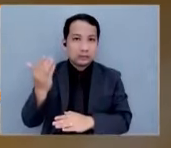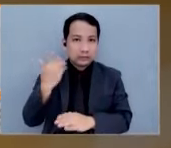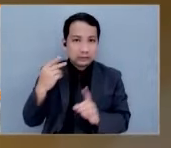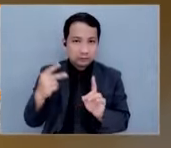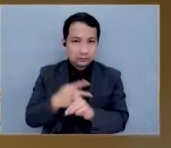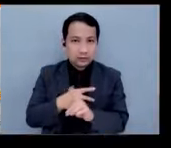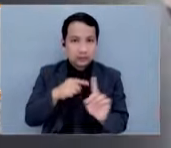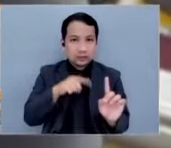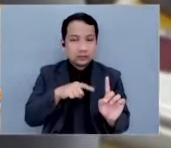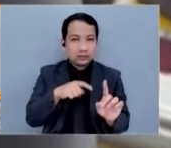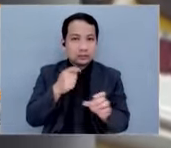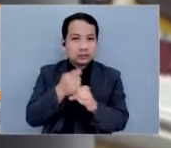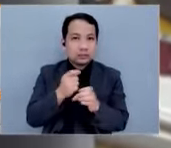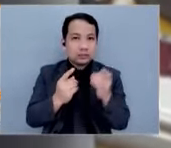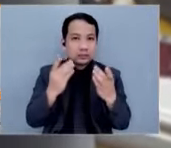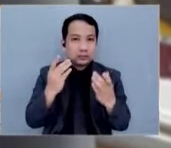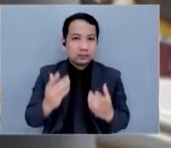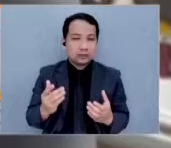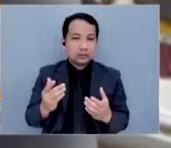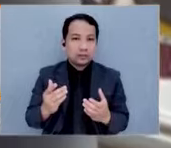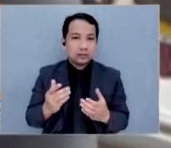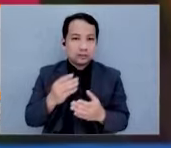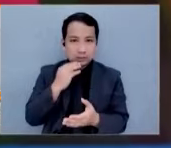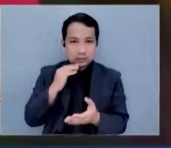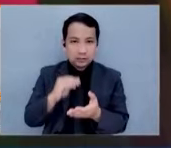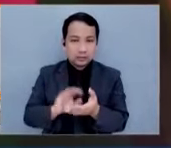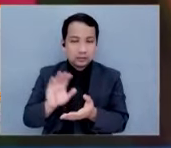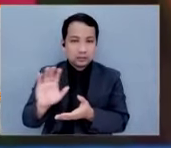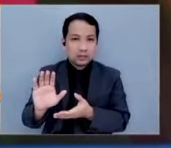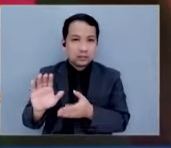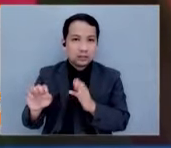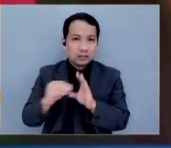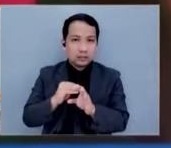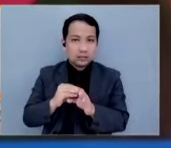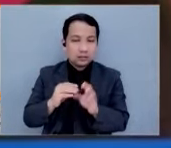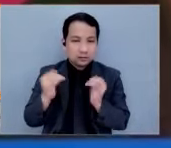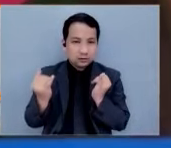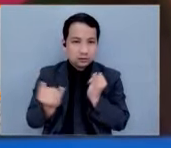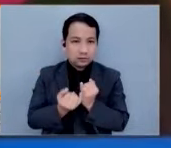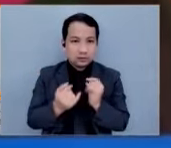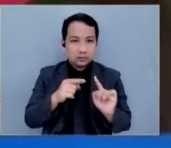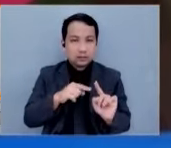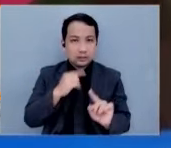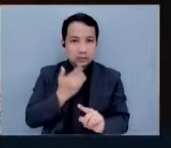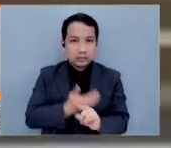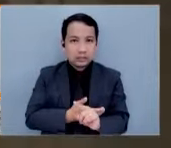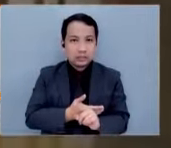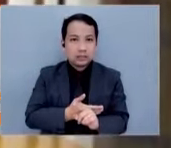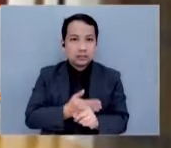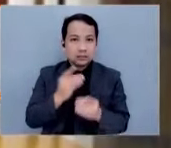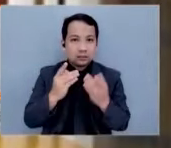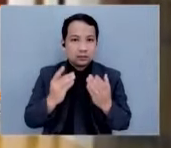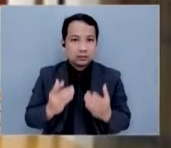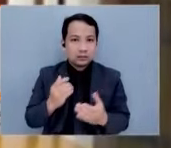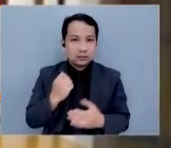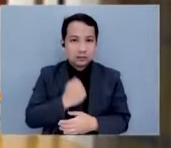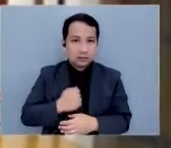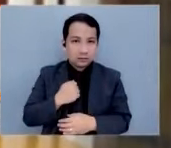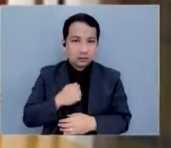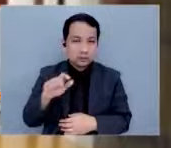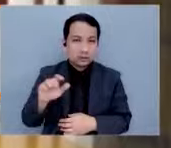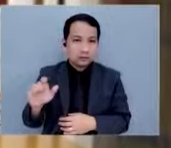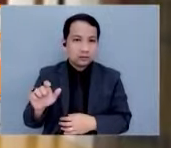taxi driver. Nag-message siya rin daw sa kanya ang nagpakilalang anak ng chauffeur. Humingi po siya ng tawad sa akin. Sabi niya po